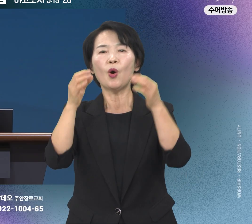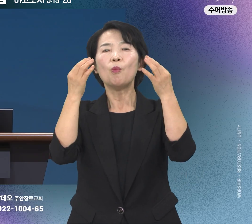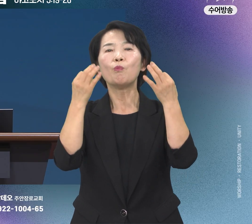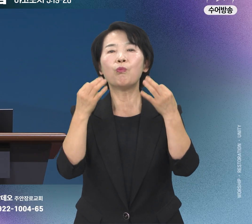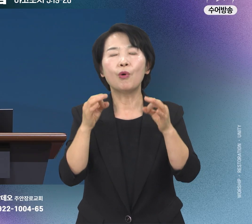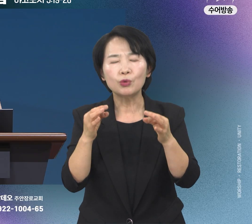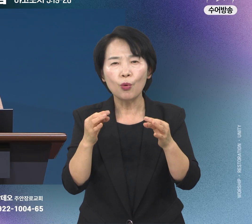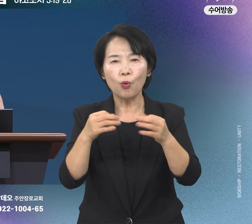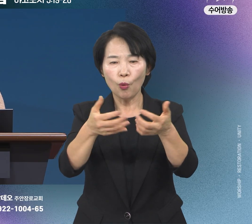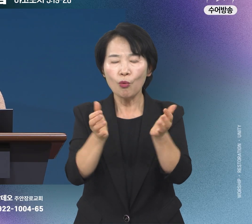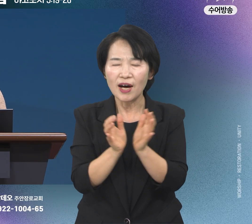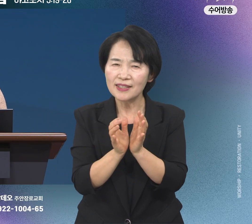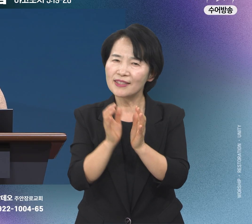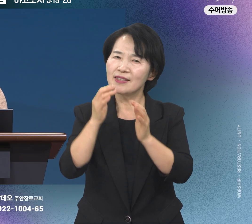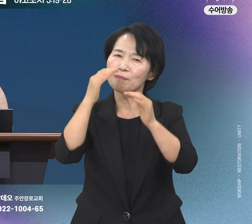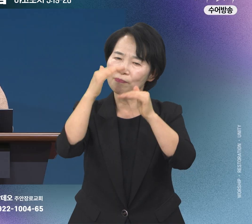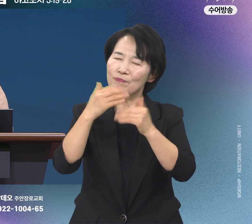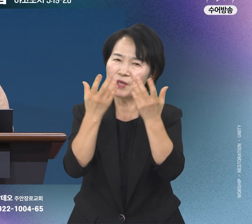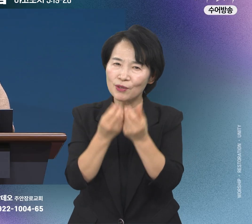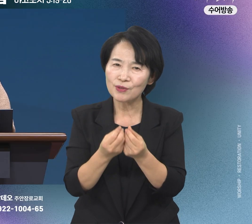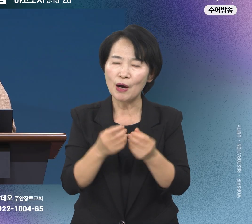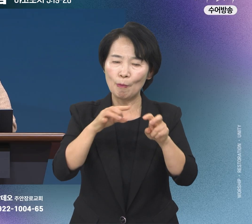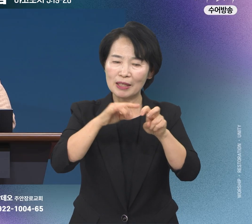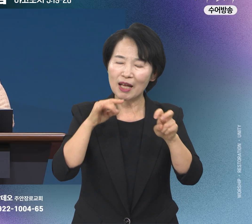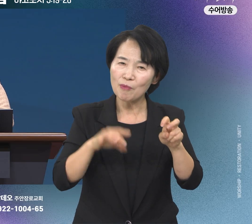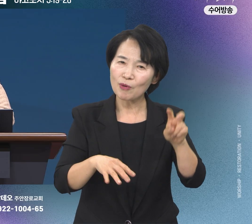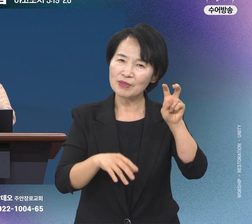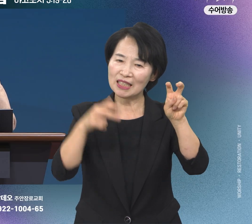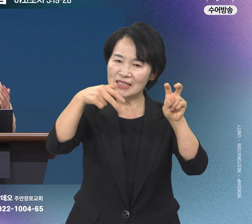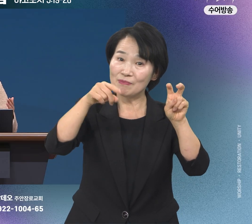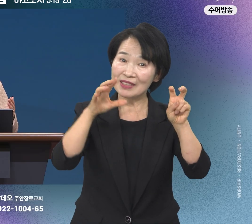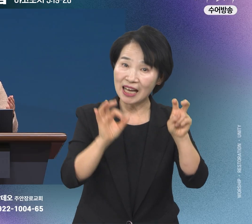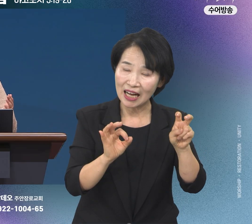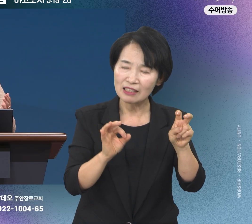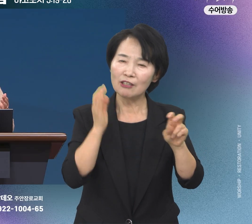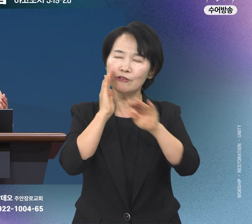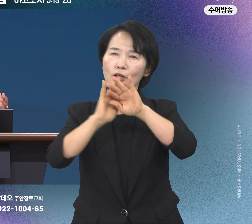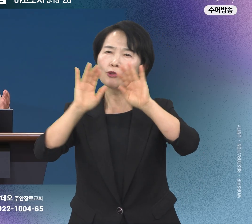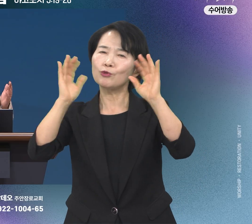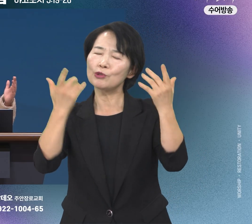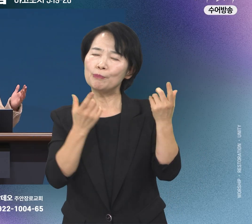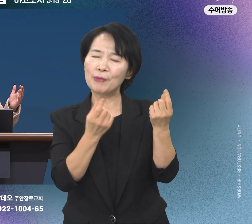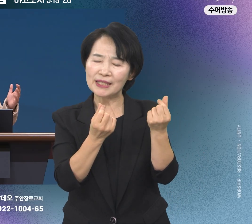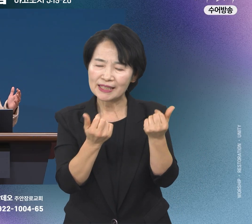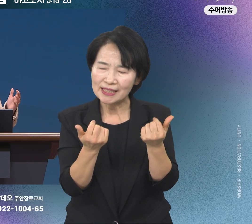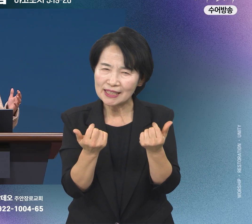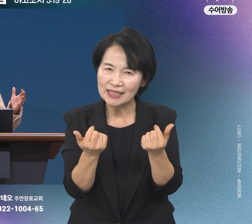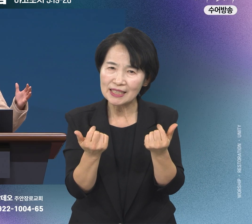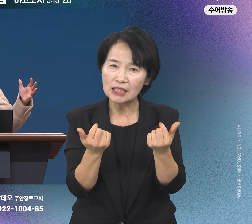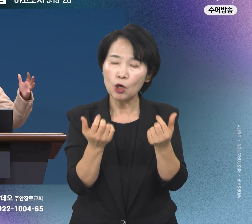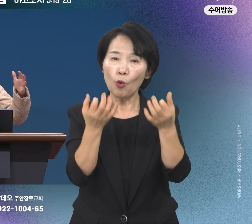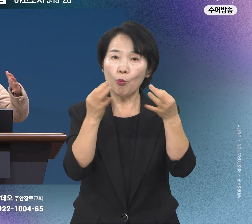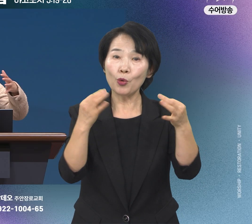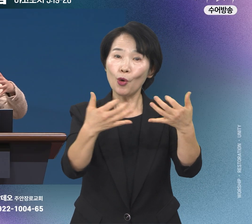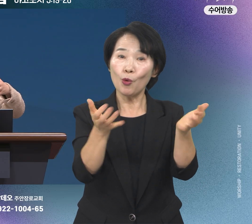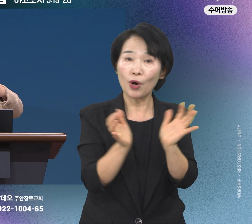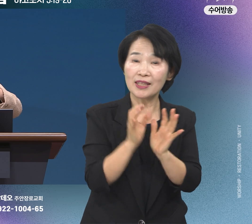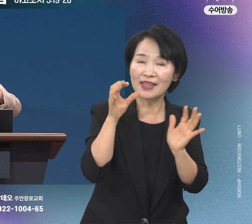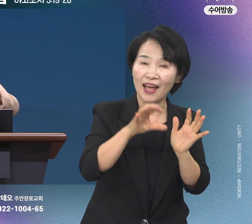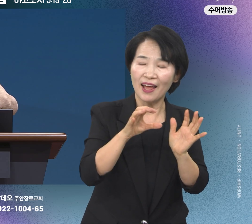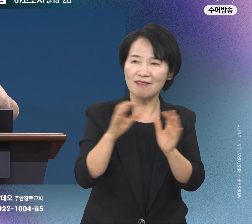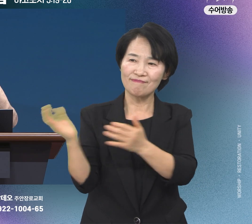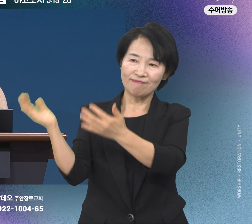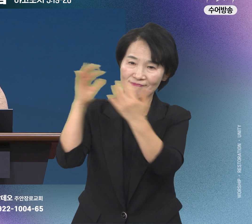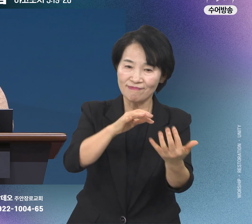이야기를 하셨습니다. 마태복음 20장을 이제 보게 되면 천국은 마치라고 하면서 포도원에 이제 가서 일을